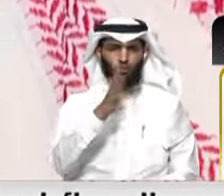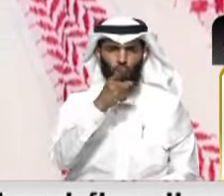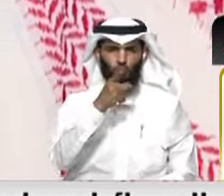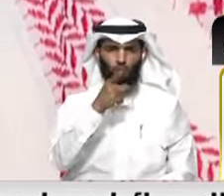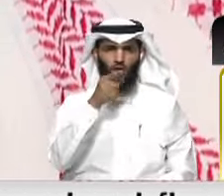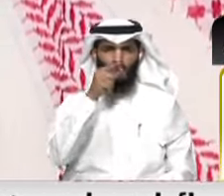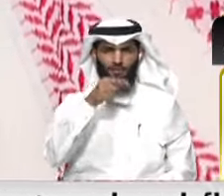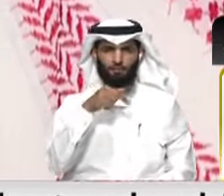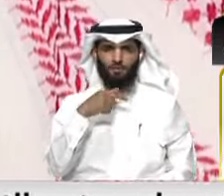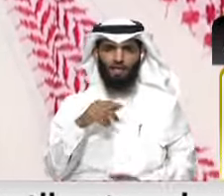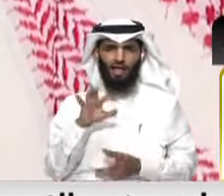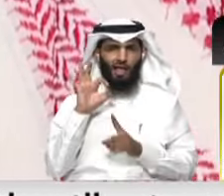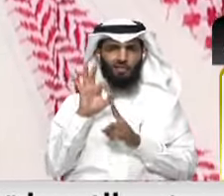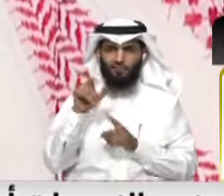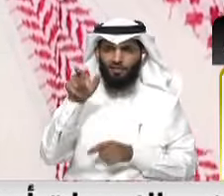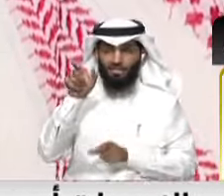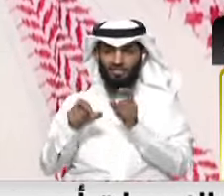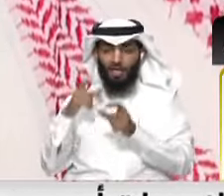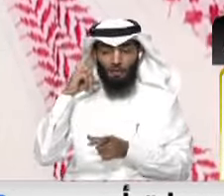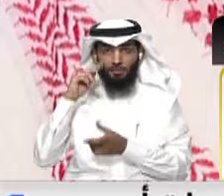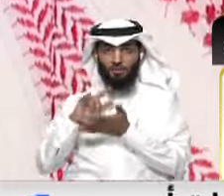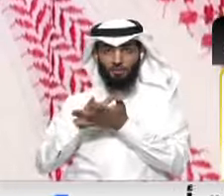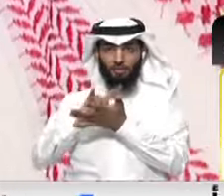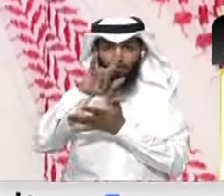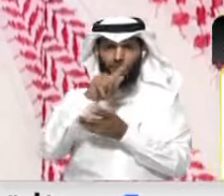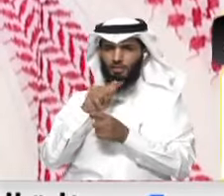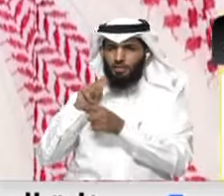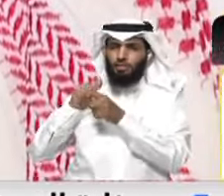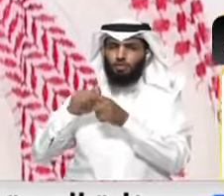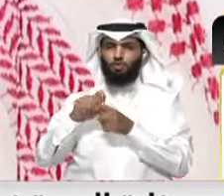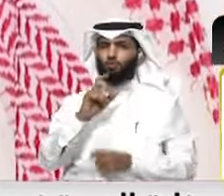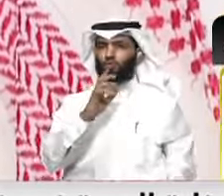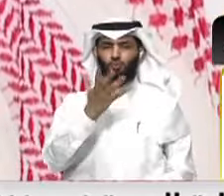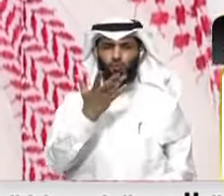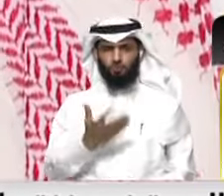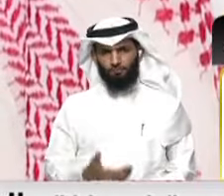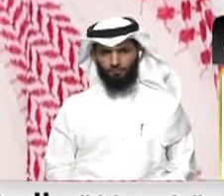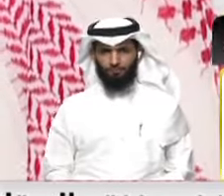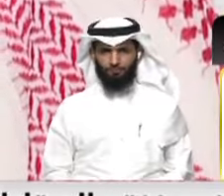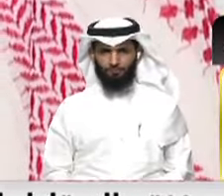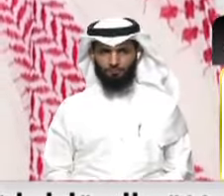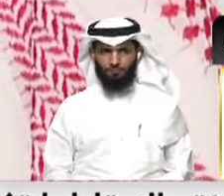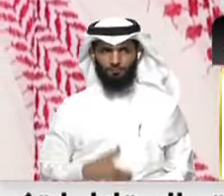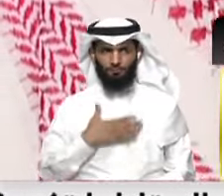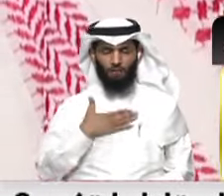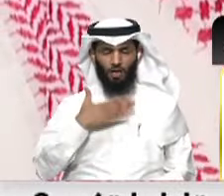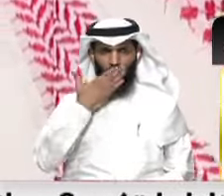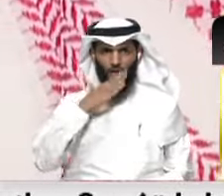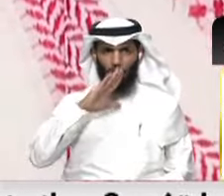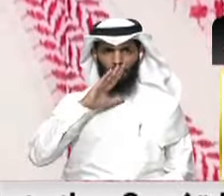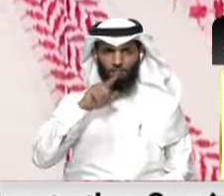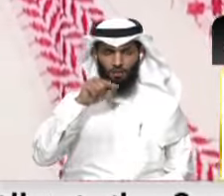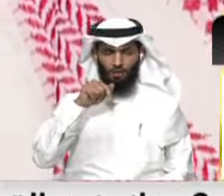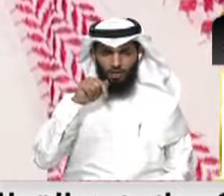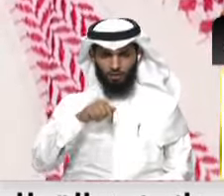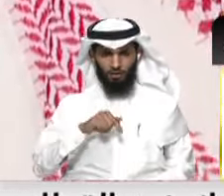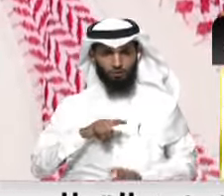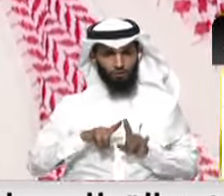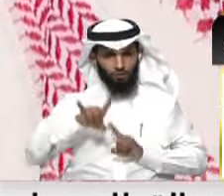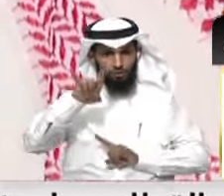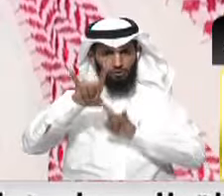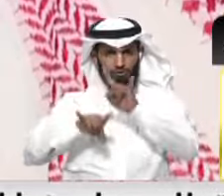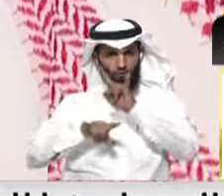المدني بالنسبة للحجاج قبل يعني وصولهم إلى مطار الكويت الدولي؟ نعم لله الحمد الحركة في تزايد إن شاء